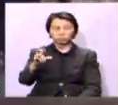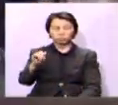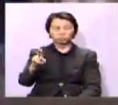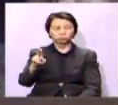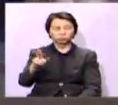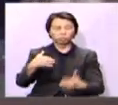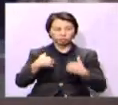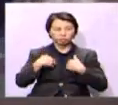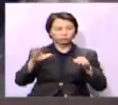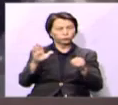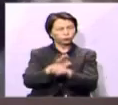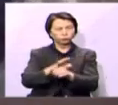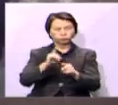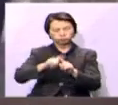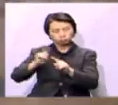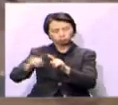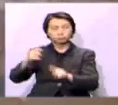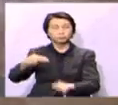sejarahnya.